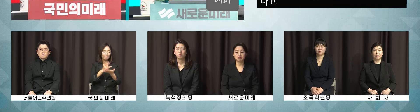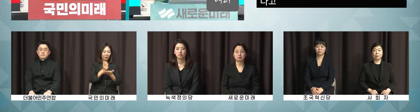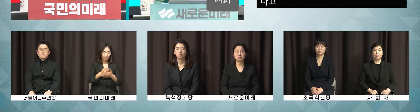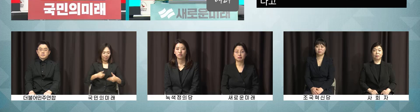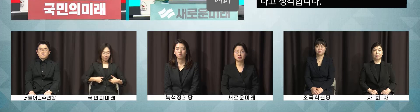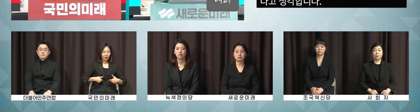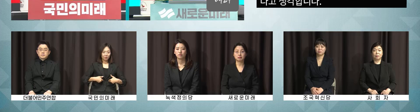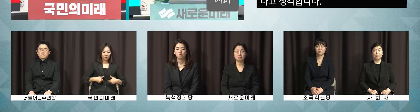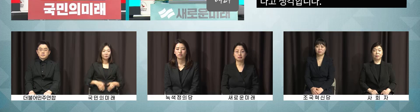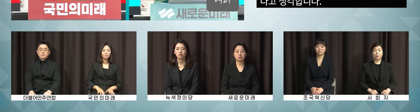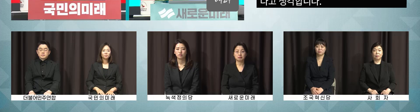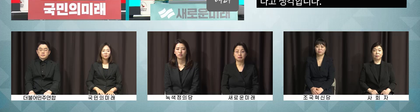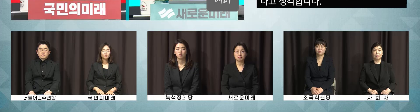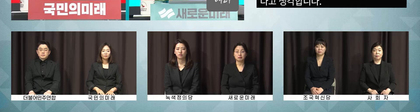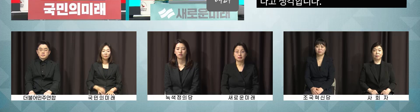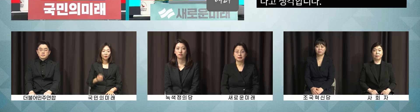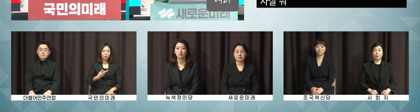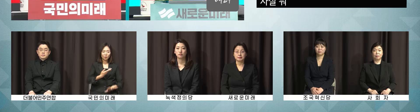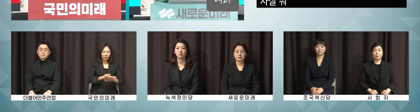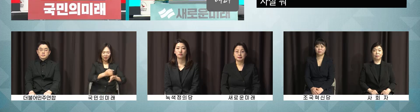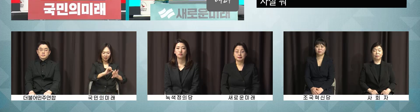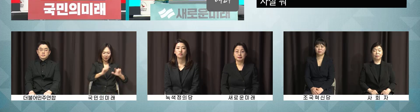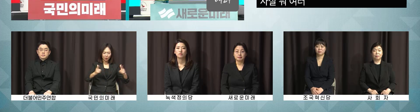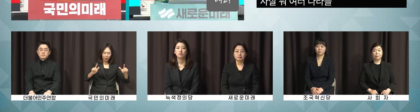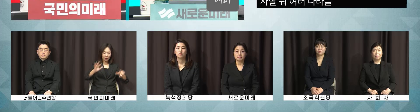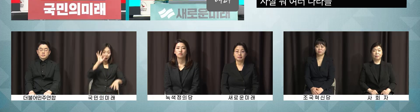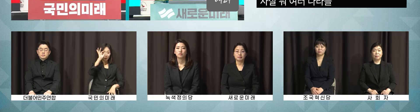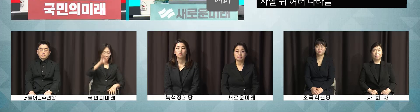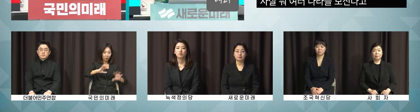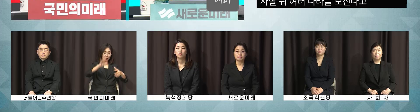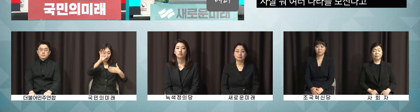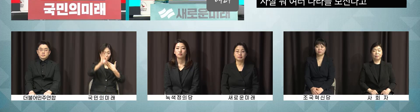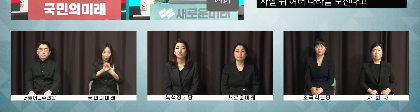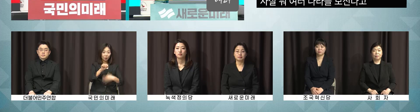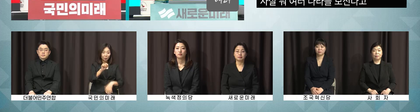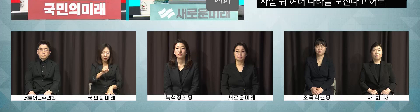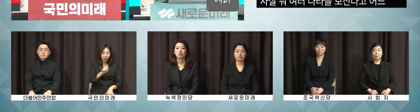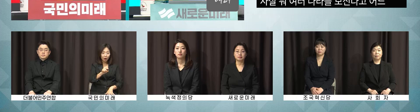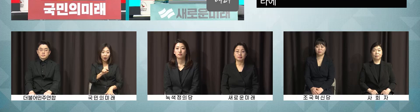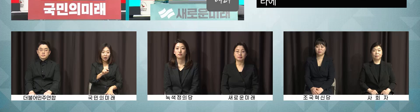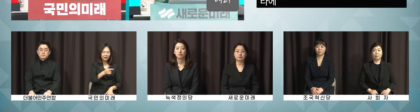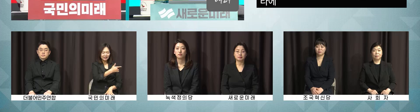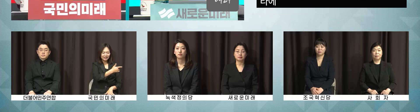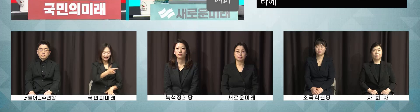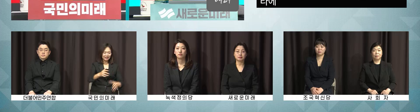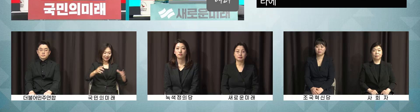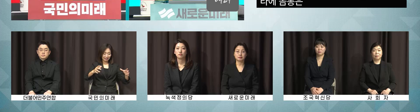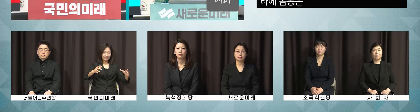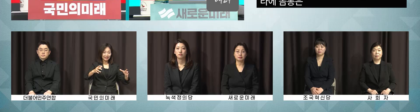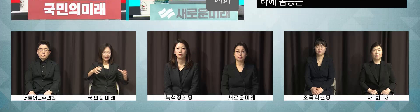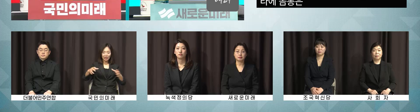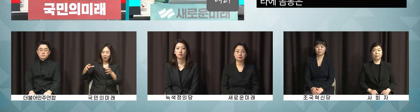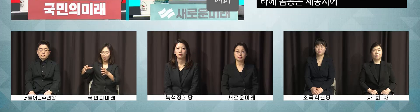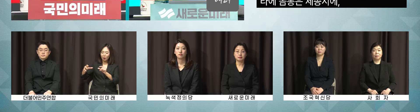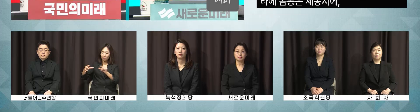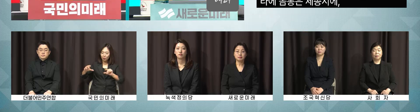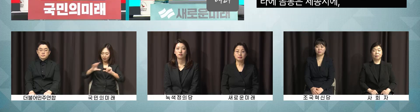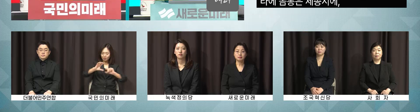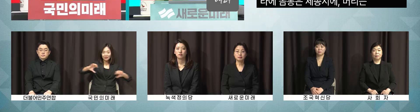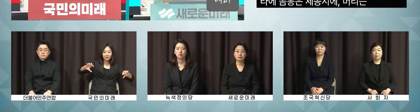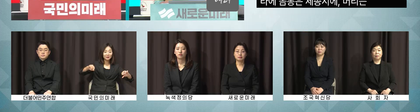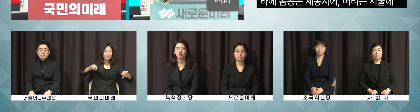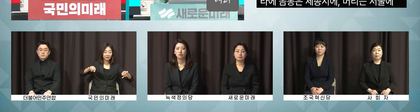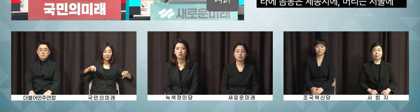생각합니다. 사실 여러 나라를 보신다라고 해도 네. 어느 나라의 몸통은 세종시에 머리는 서울에